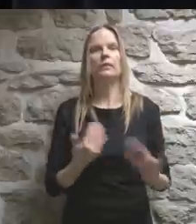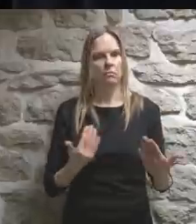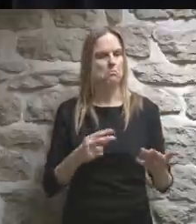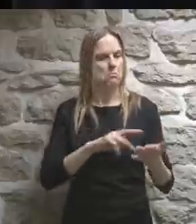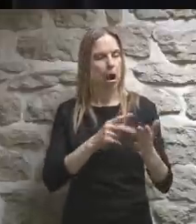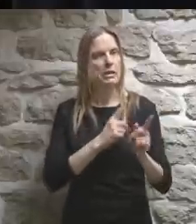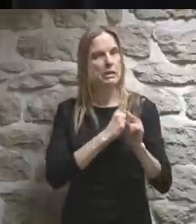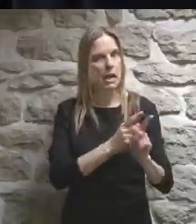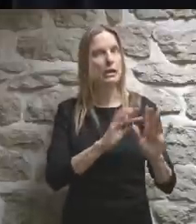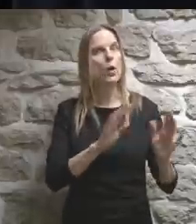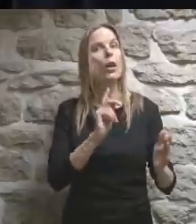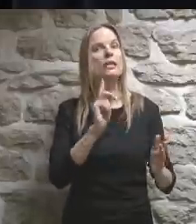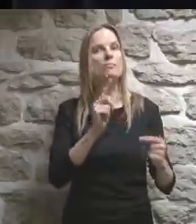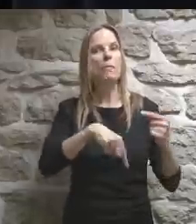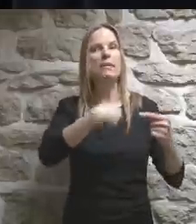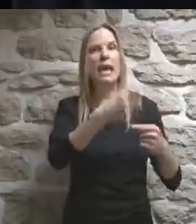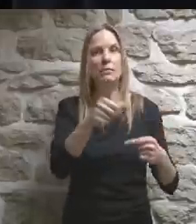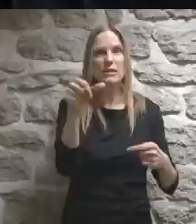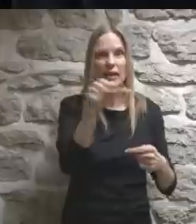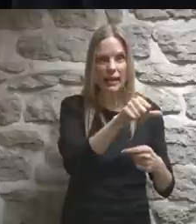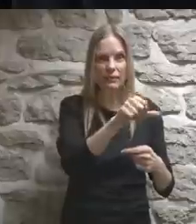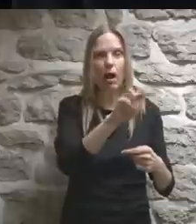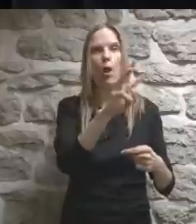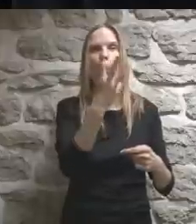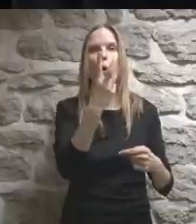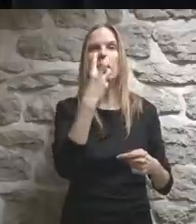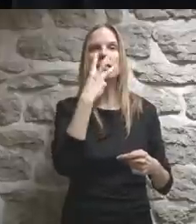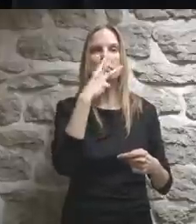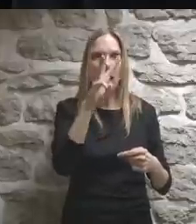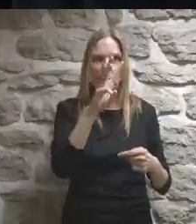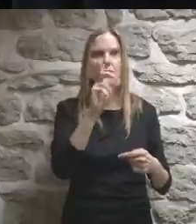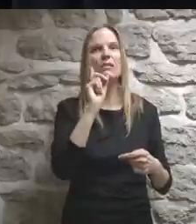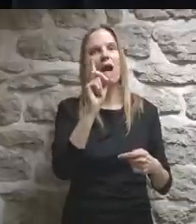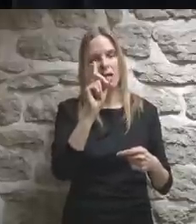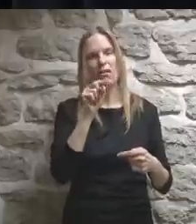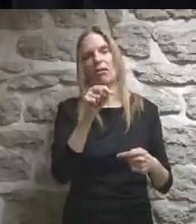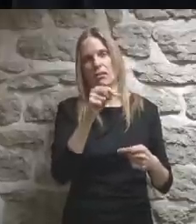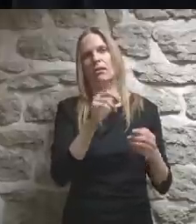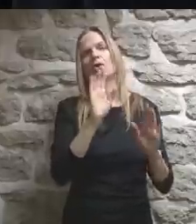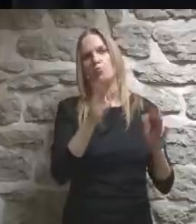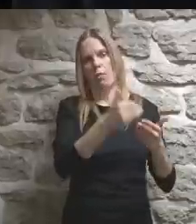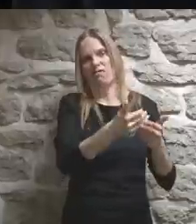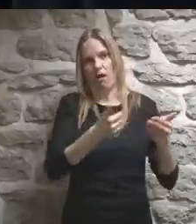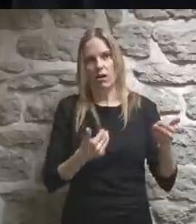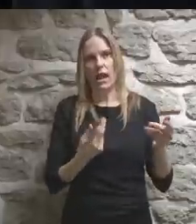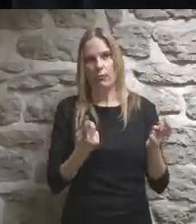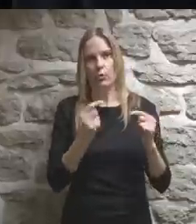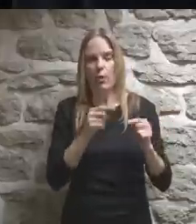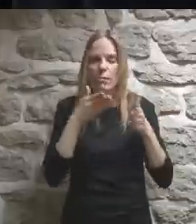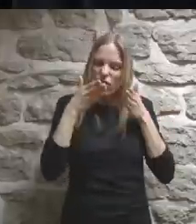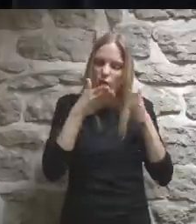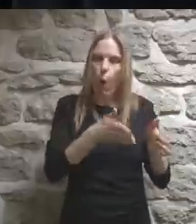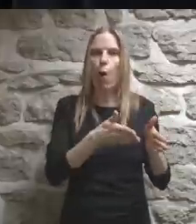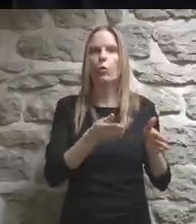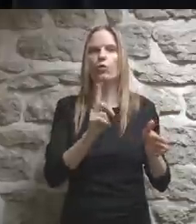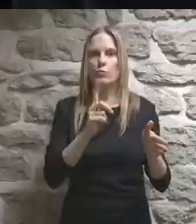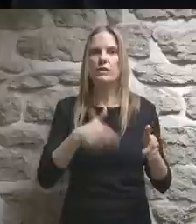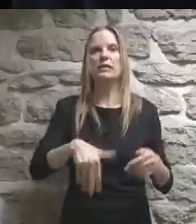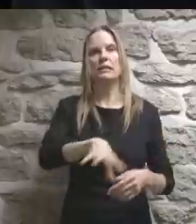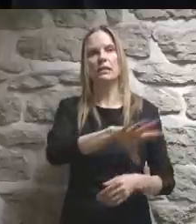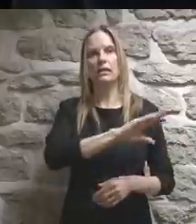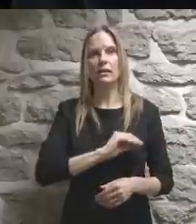oli planeeritud ka nagu nii järgmiseks nädalaks, 3. märtsiks, aga see tõenäoliselt toimub varem ja fookus on kõik see, mis on